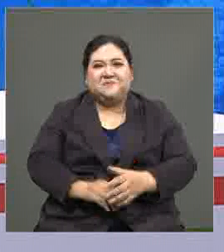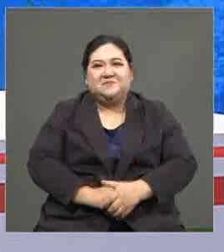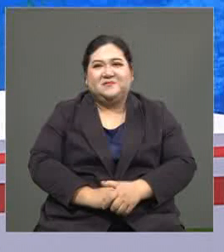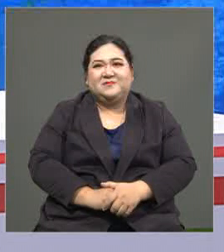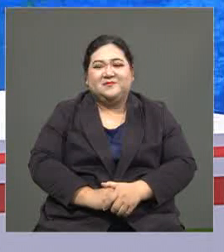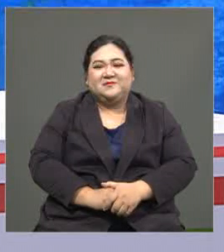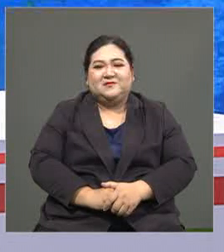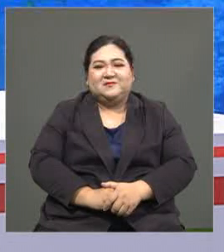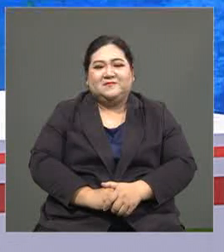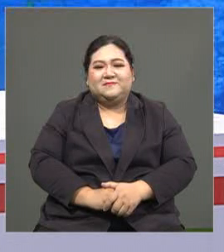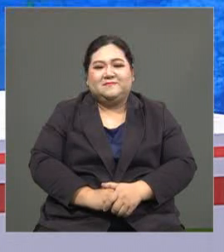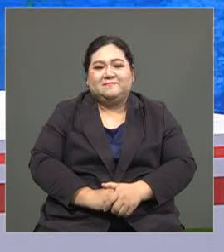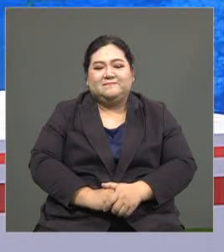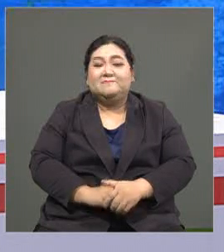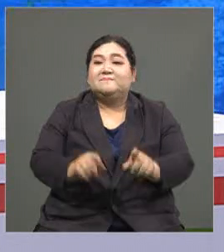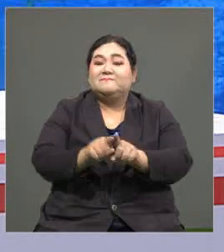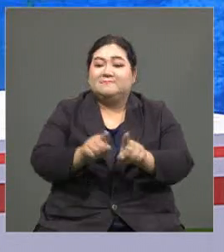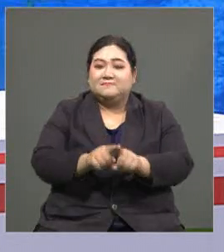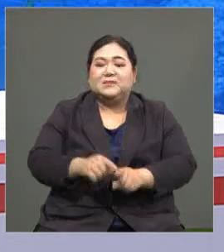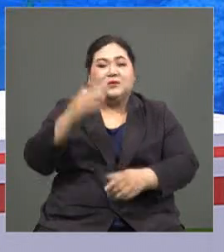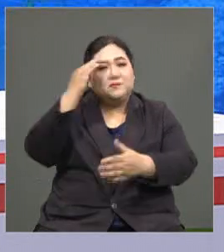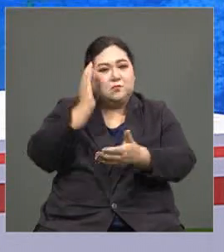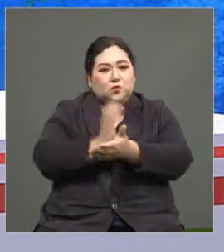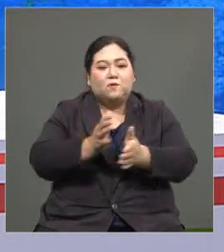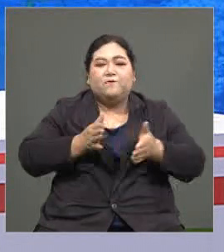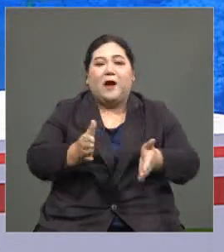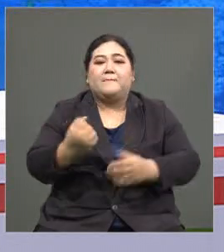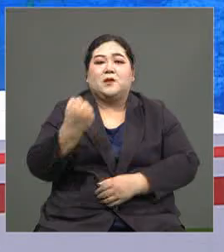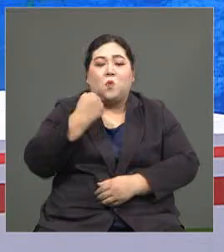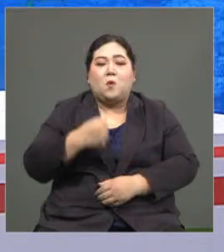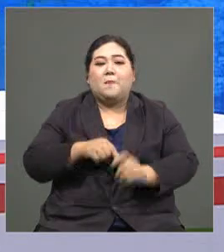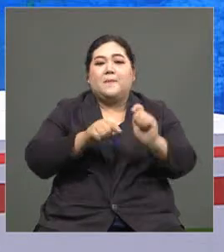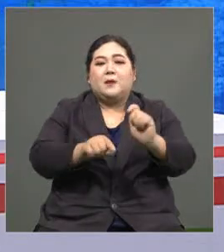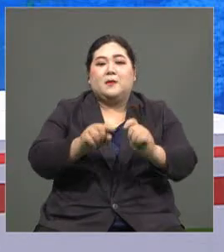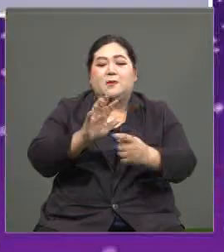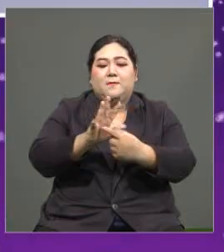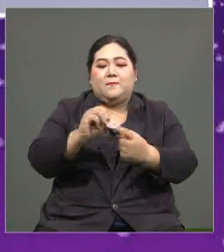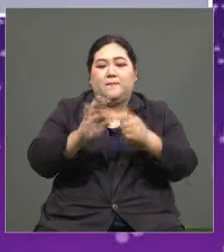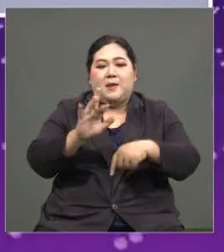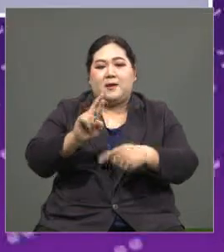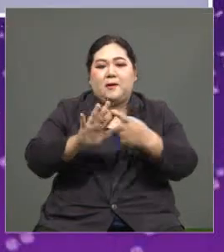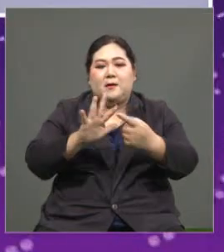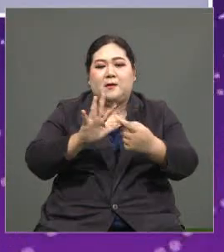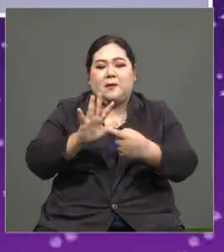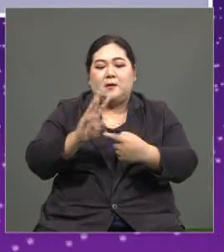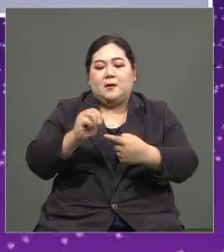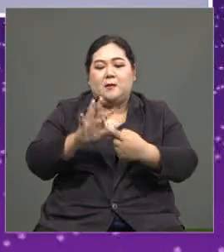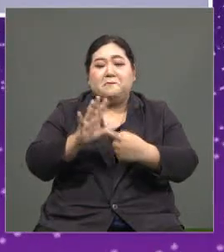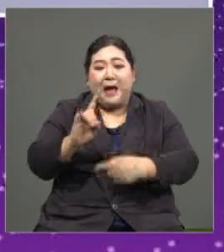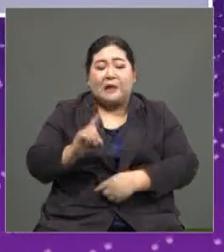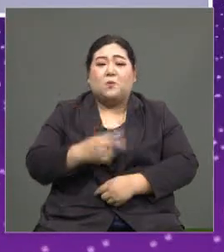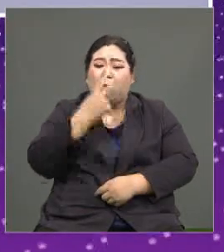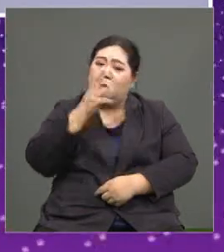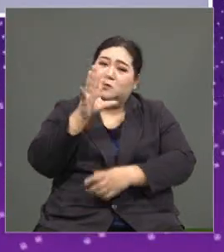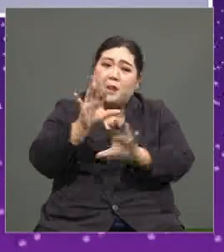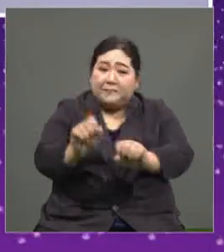เช่นเดียวกันค่ะเจ้าหน้าที่ฝ่ายความมั่นคงอำเภอแม่ระมาดจังหวัดตากก็สนที่ิกำลังเข้ายึดไม้ประดู่แปรรูป 40แผ่นค่ะมูลค่ากว่า 2,000